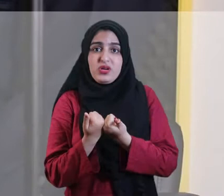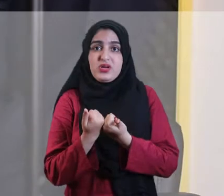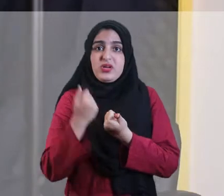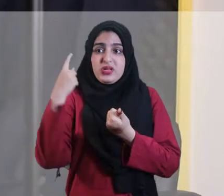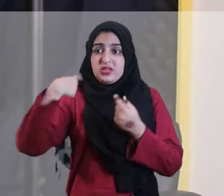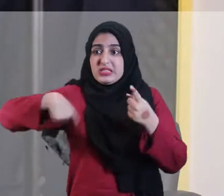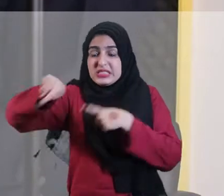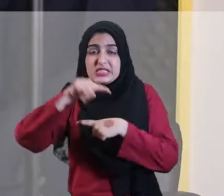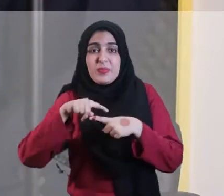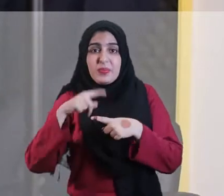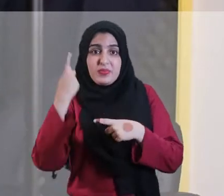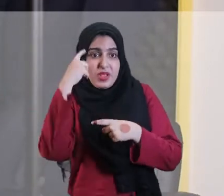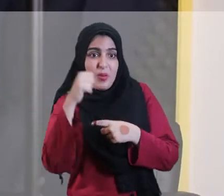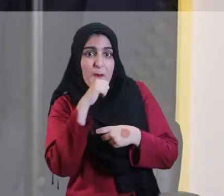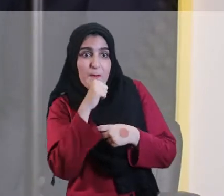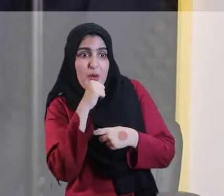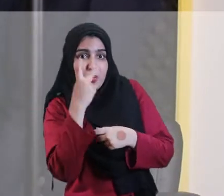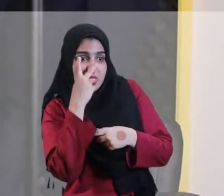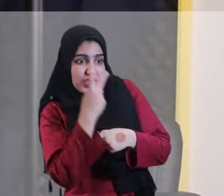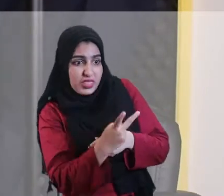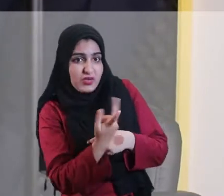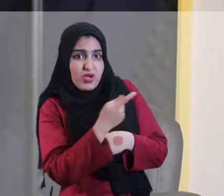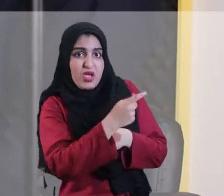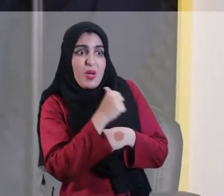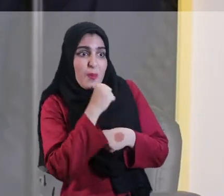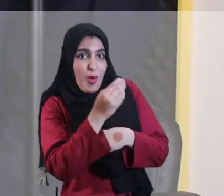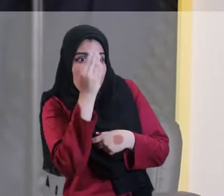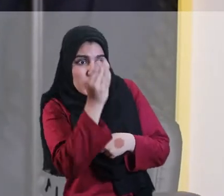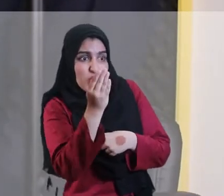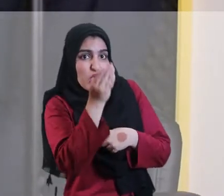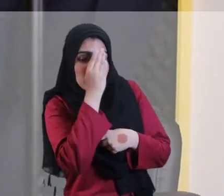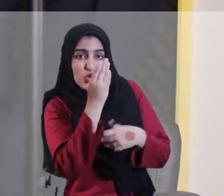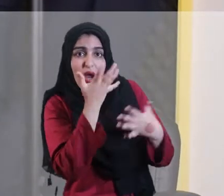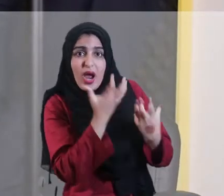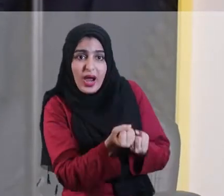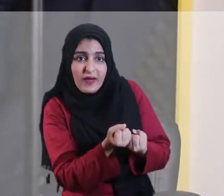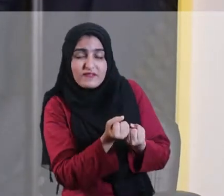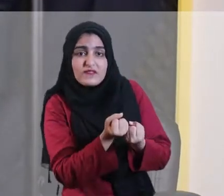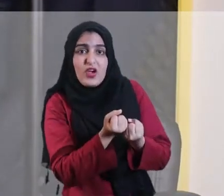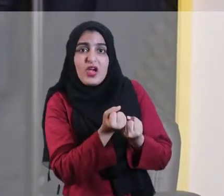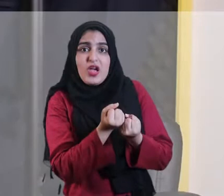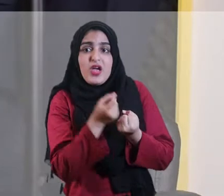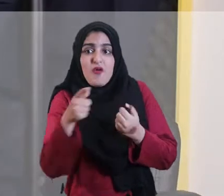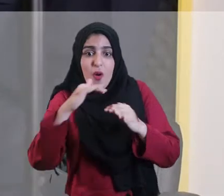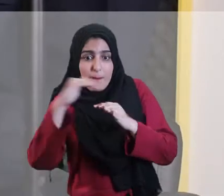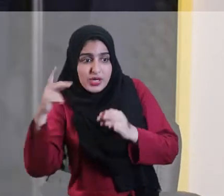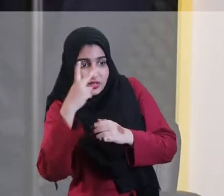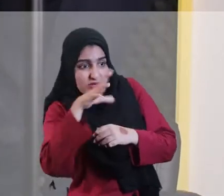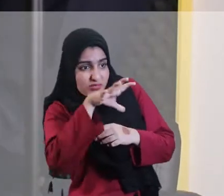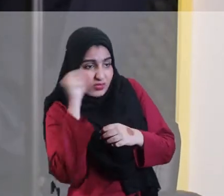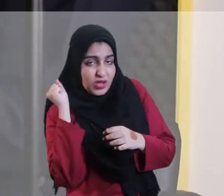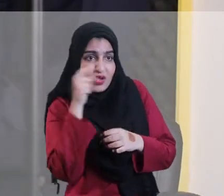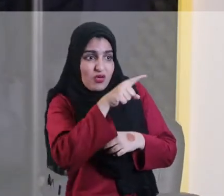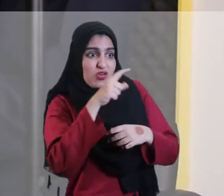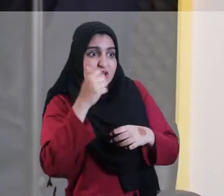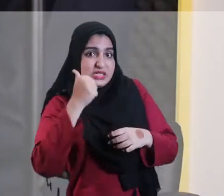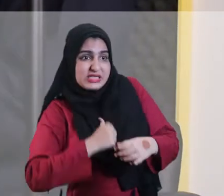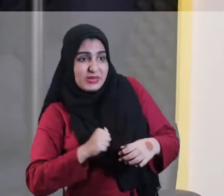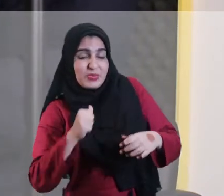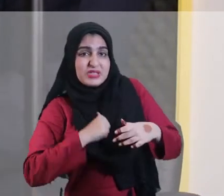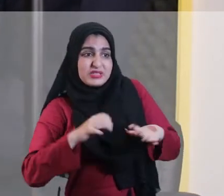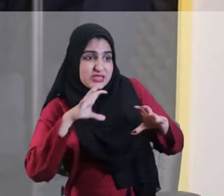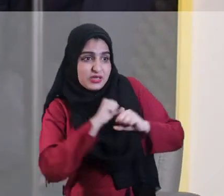सी केयर बाप तक नहीं हो रहा है बैटर नहीं और आप चक्कर में जारी कर रहा है और उसको झेल रहा है